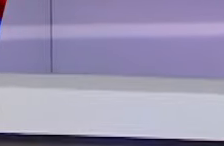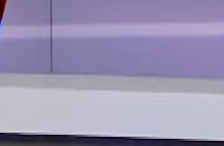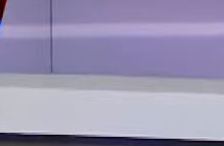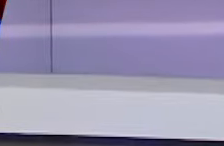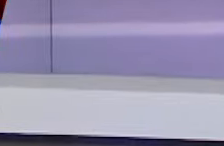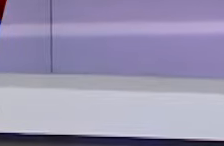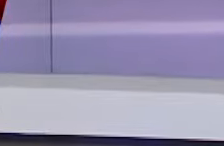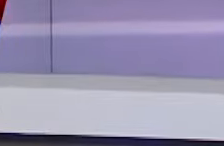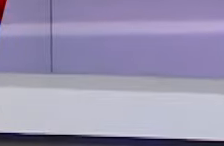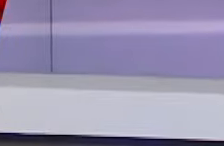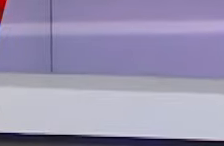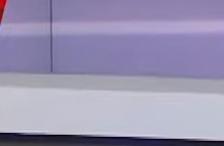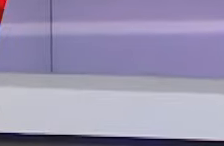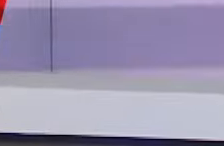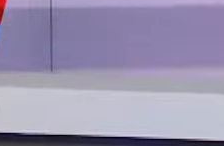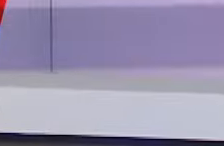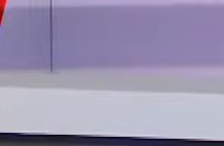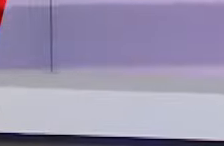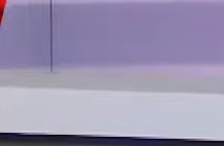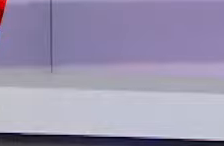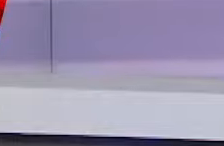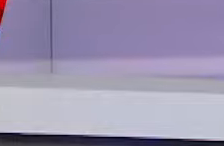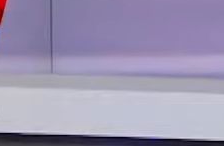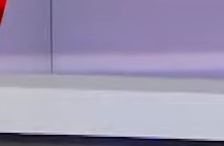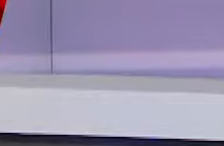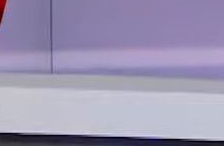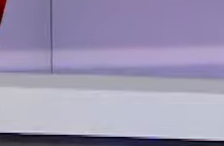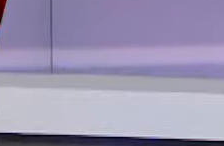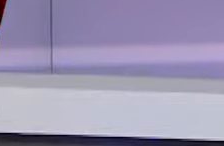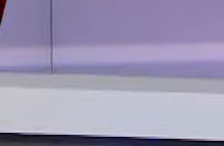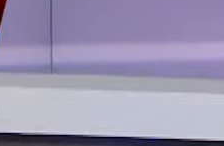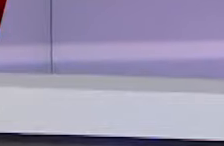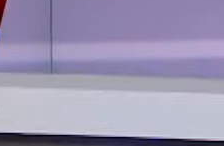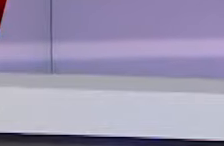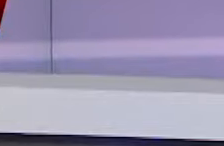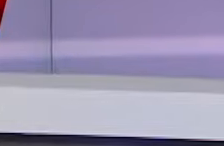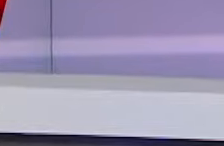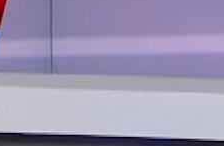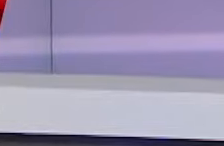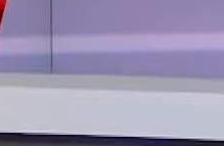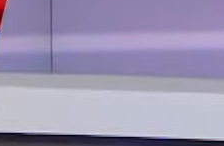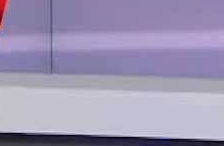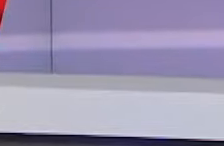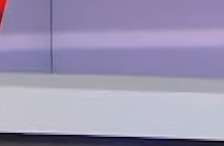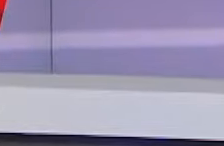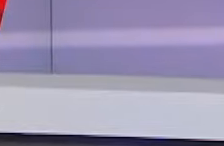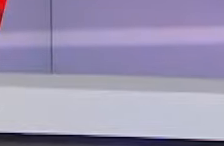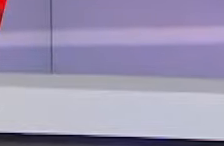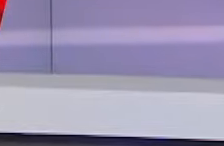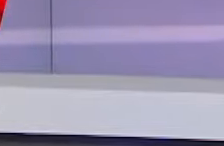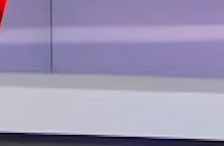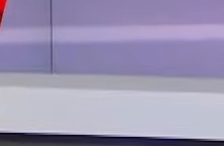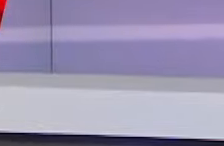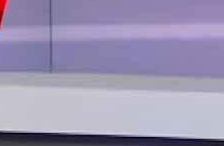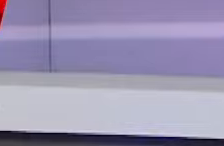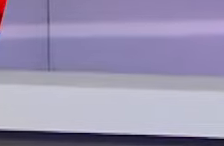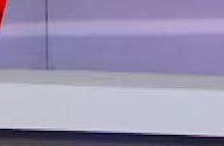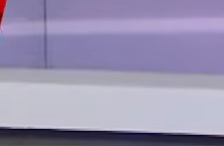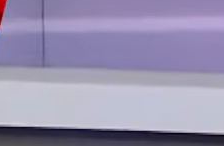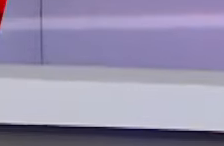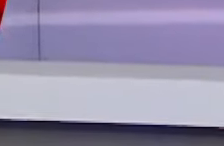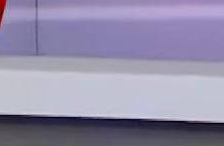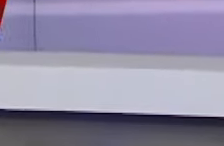Yes, indeed. Ako po si Vicky Morales. Ako naman si Ato Maraulio para sa mas malaking misyon. Para sa mas malawak na paglilingkod